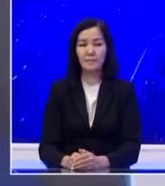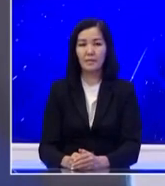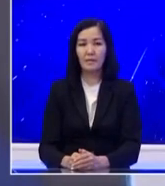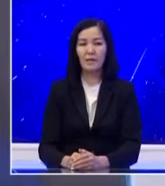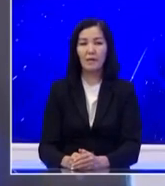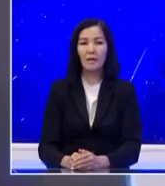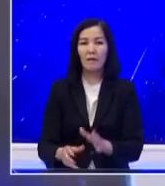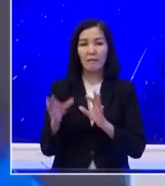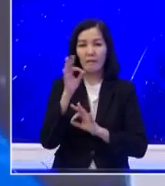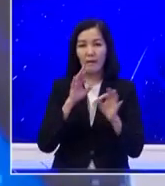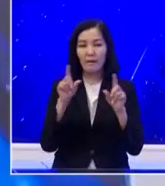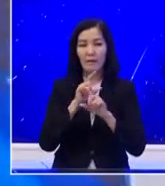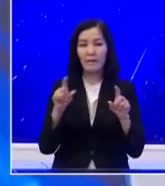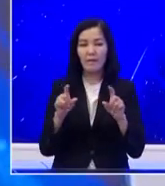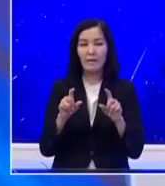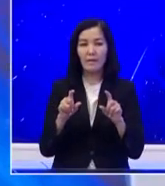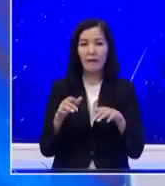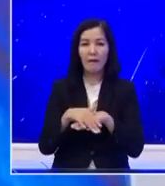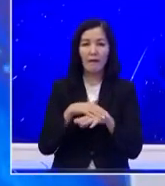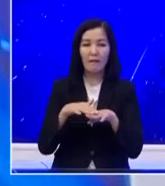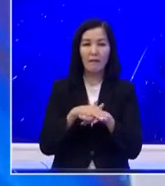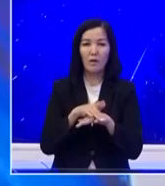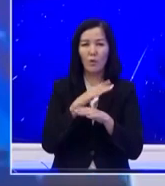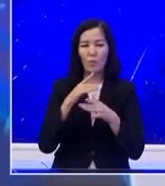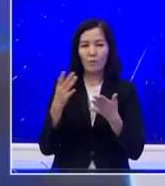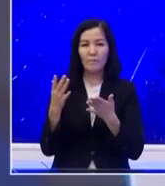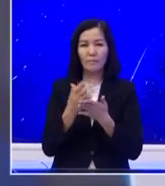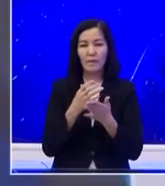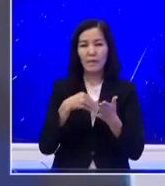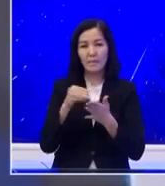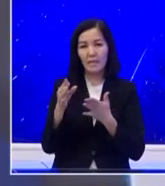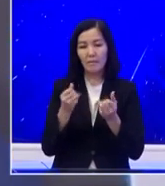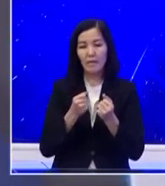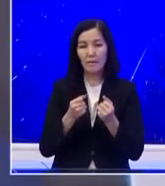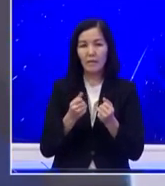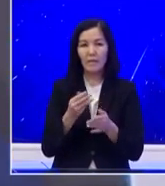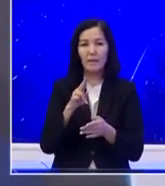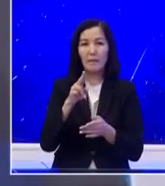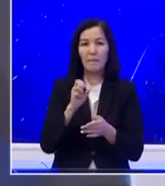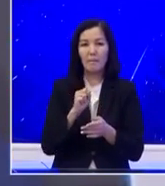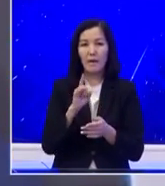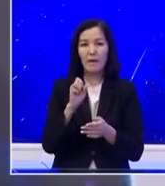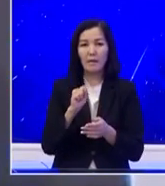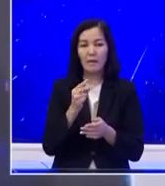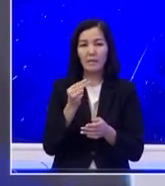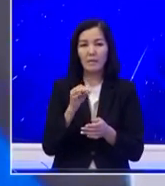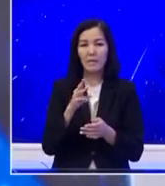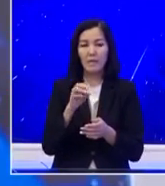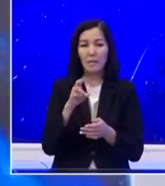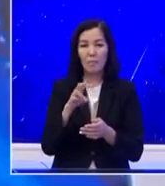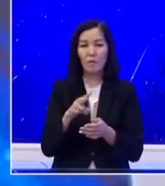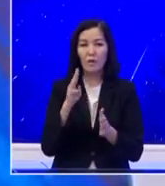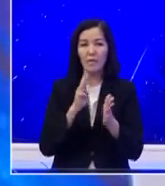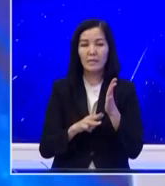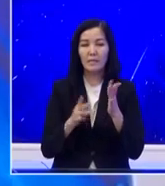Елдегі дәріханалардан кейбір препаратты халық жаппай сатып алып кетті. Негізгісі ыстық түсіретін парацетамол. Жалпы біздің елде парацетамолдың